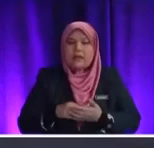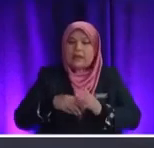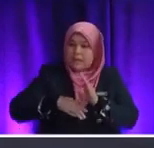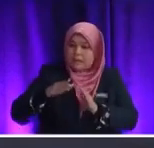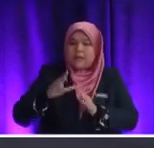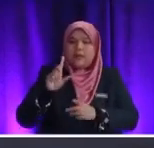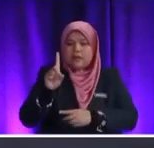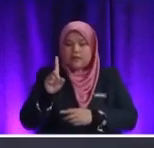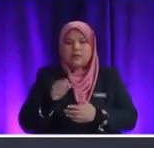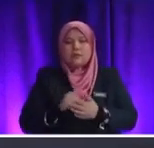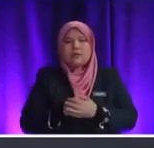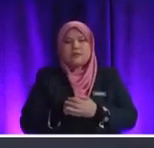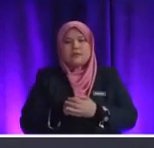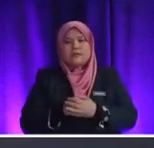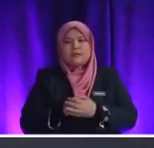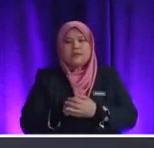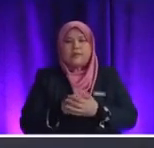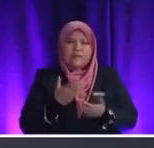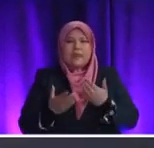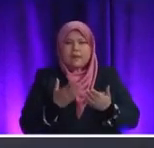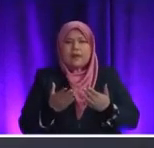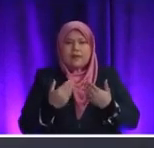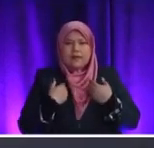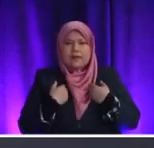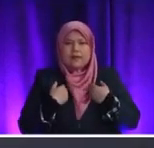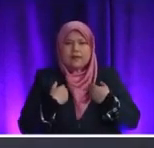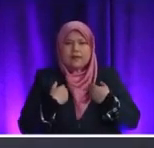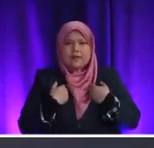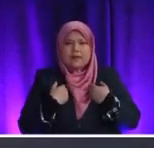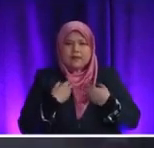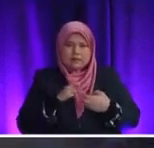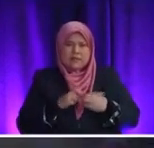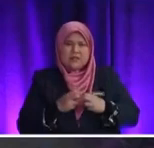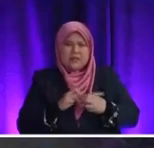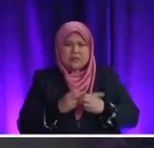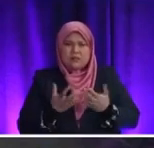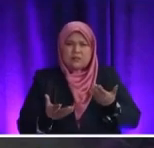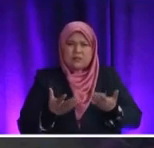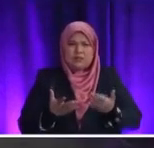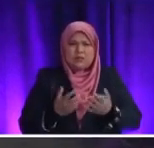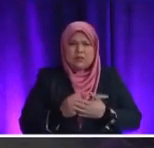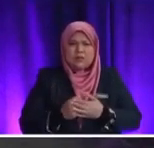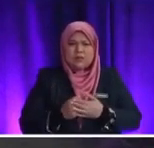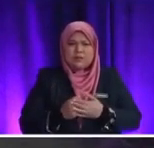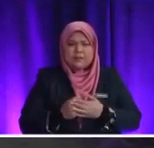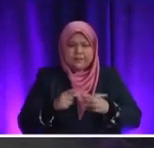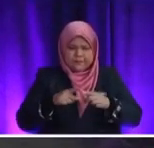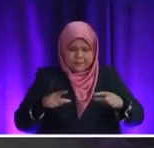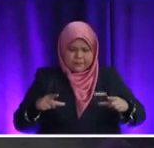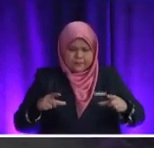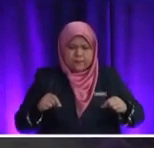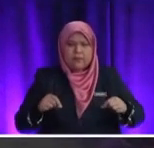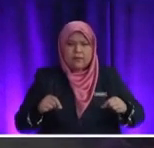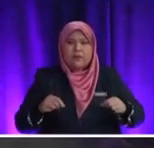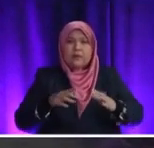satu lebih tua langsung mungkin itu ada mungkin masalah ataupun penggunaan emiten kita perlu